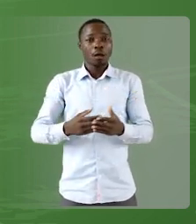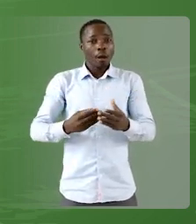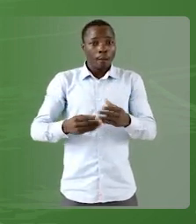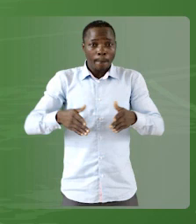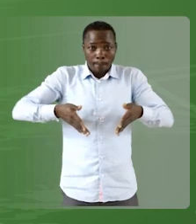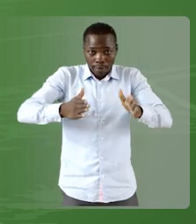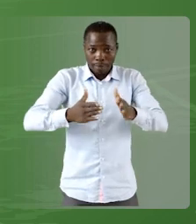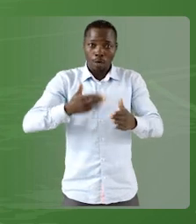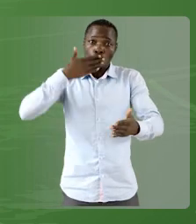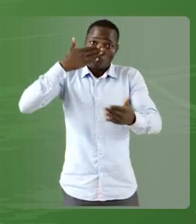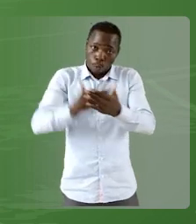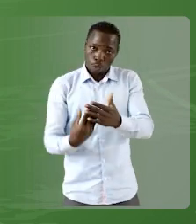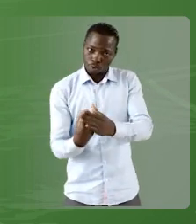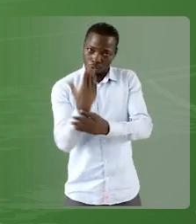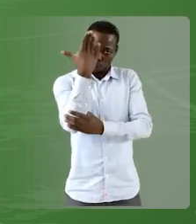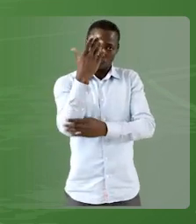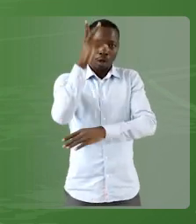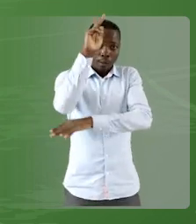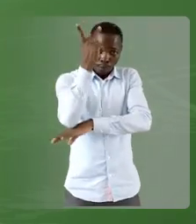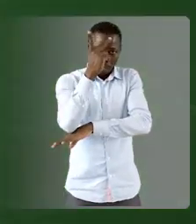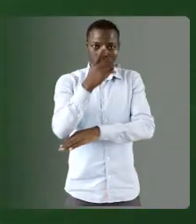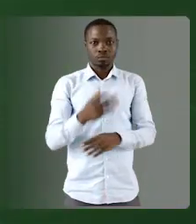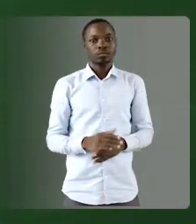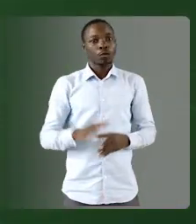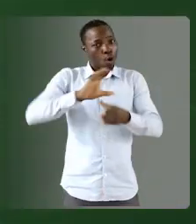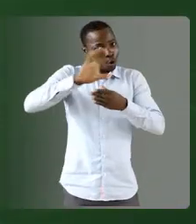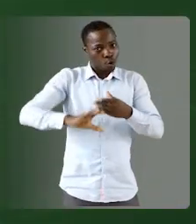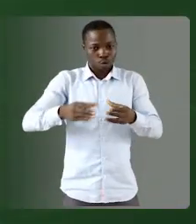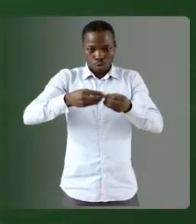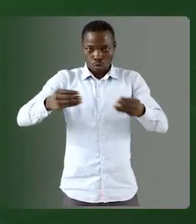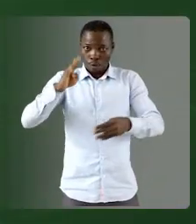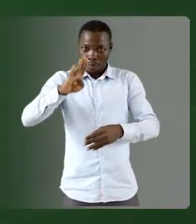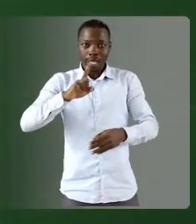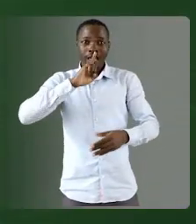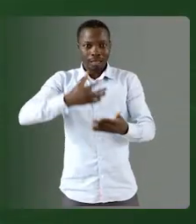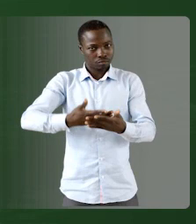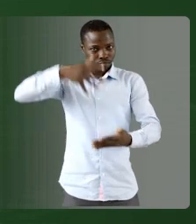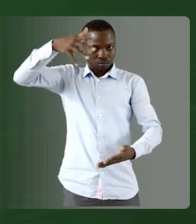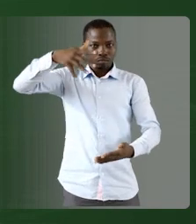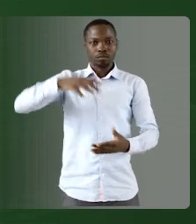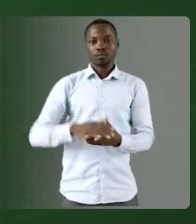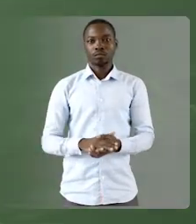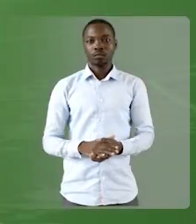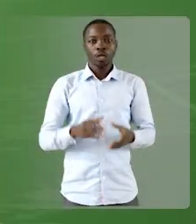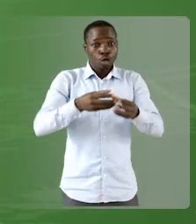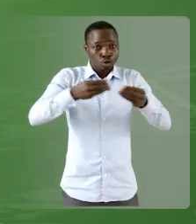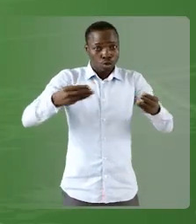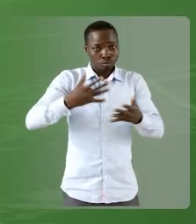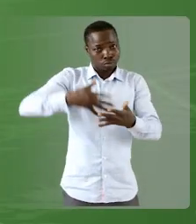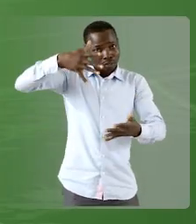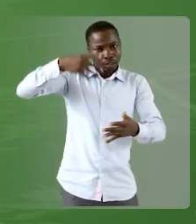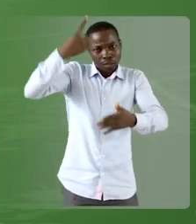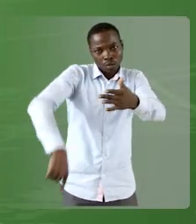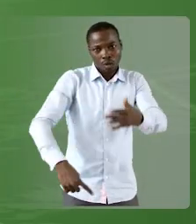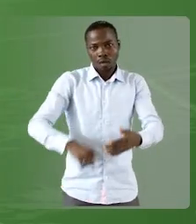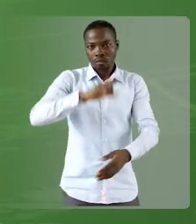donc, le sol B est qualifié de sol fertile. Un sol fertile